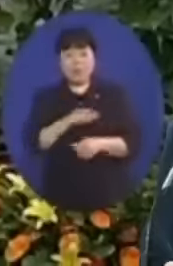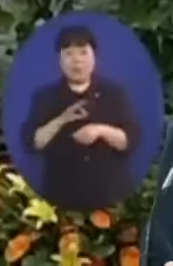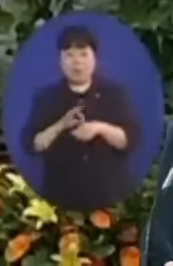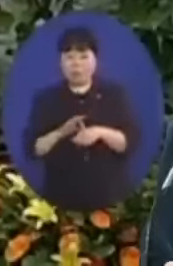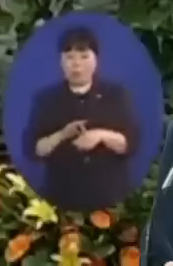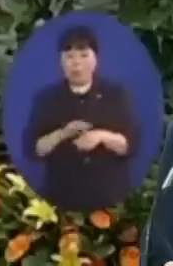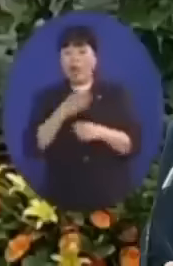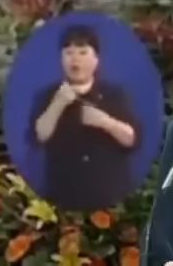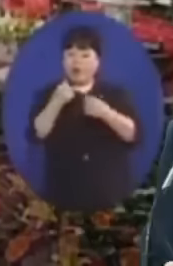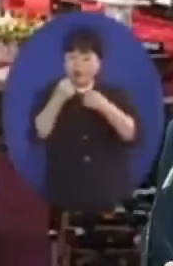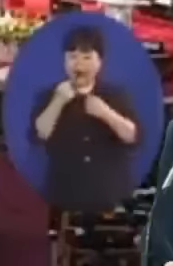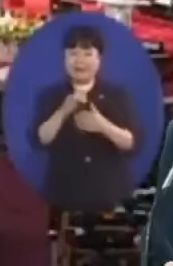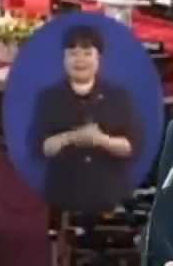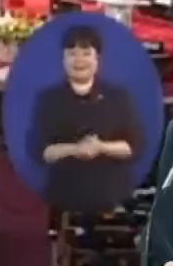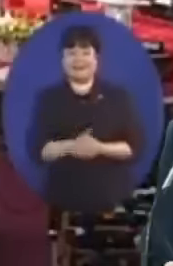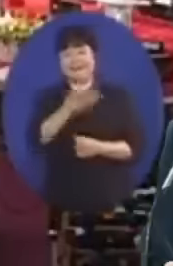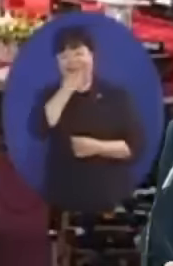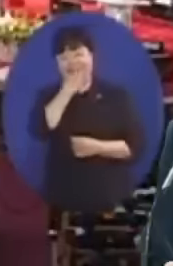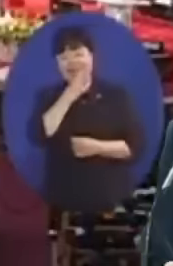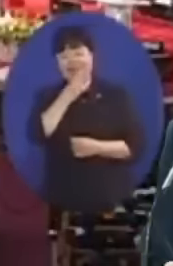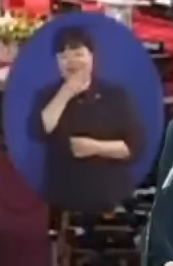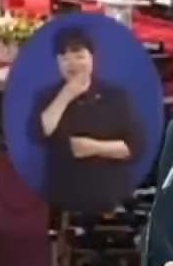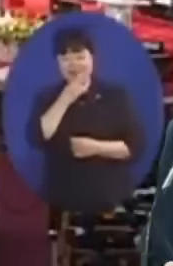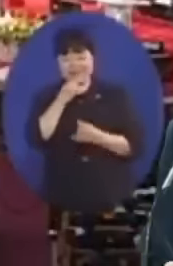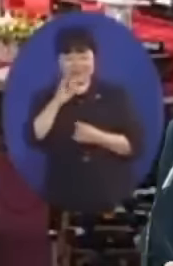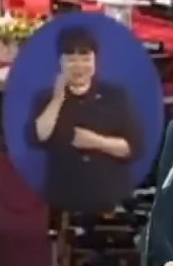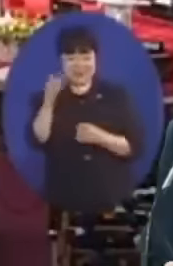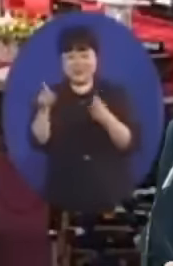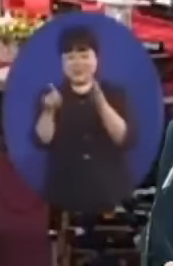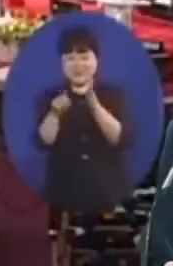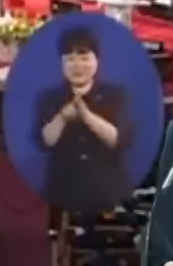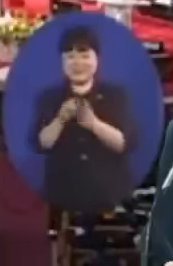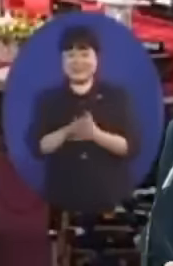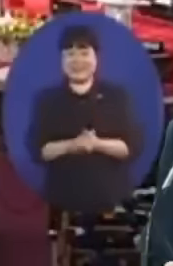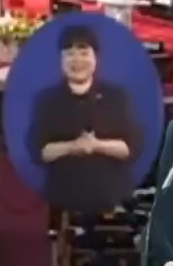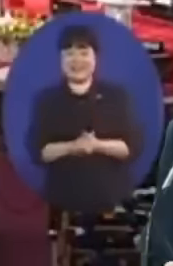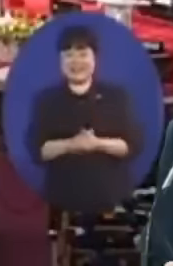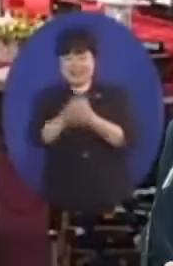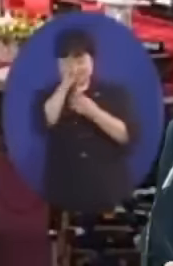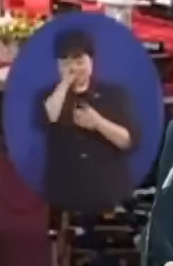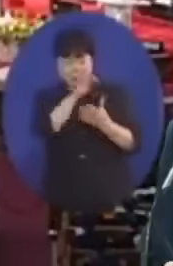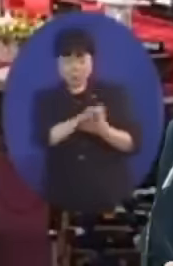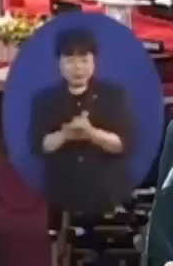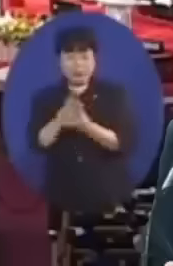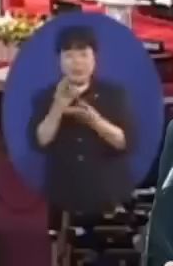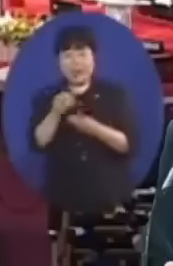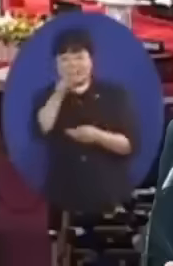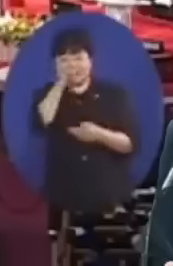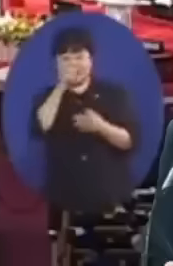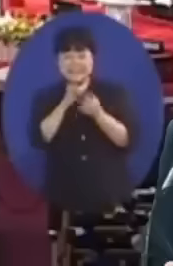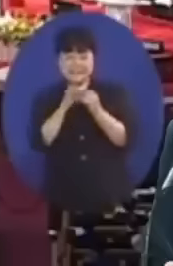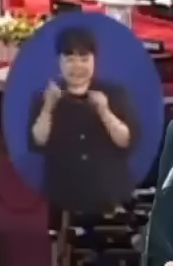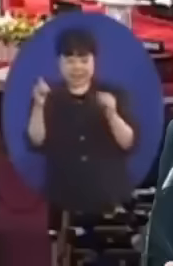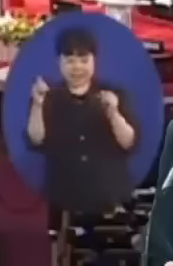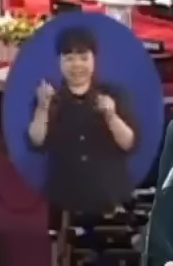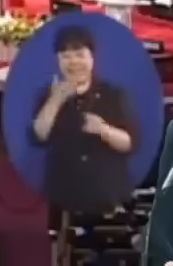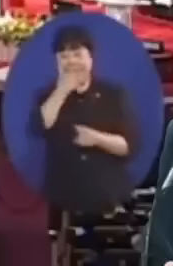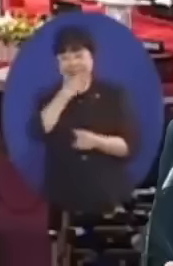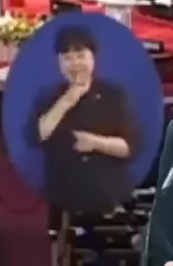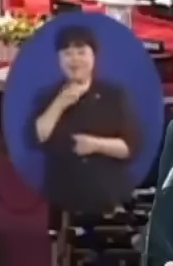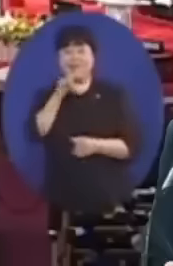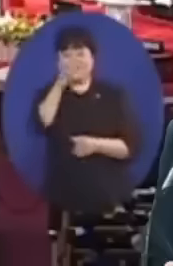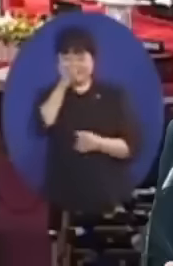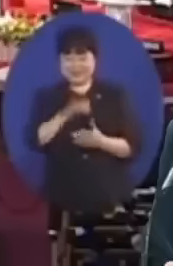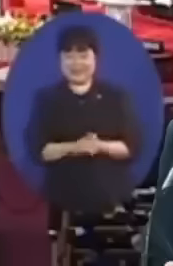육체적으로 건강하고 행복한 사람인 것입니다. 좋은 친구를 많이 가지고 있는 사람은 행복한